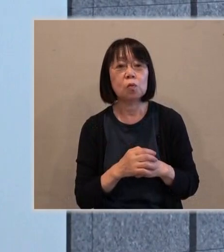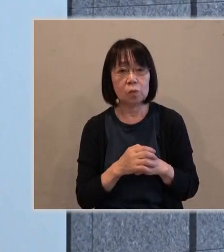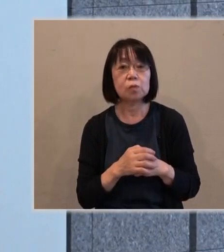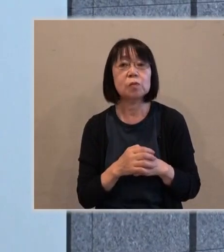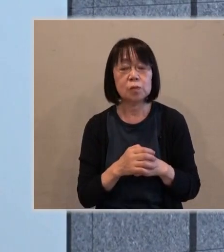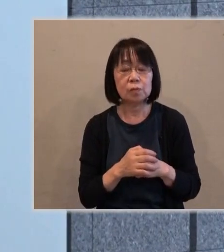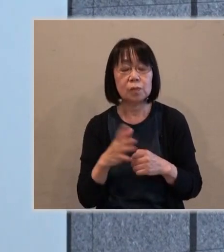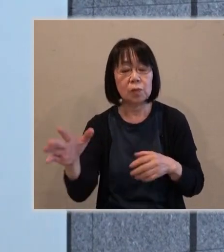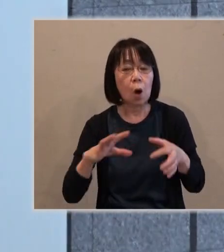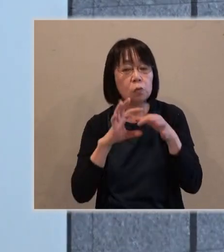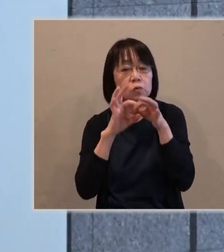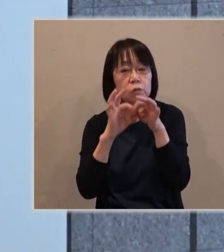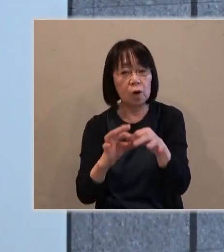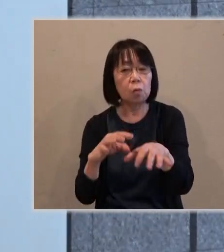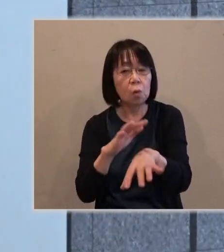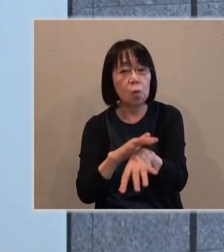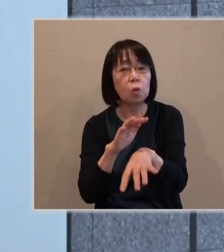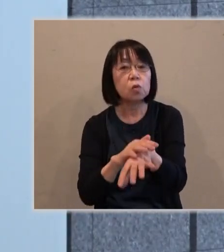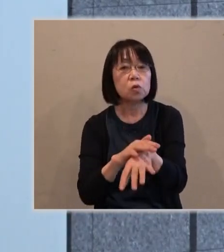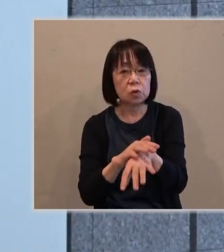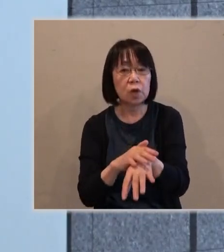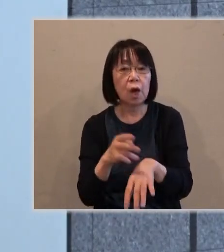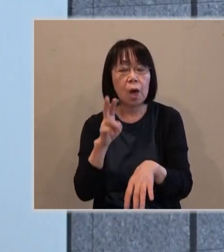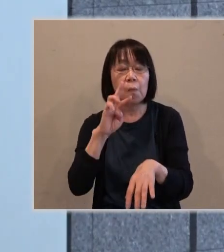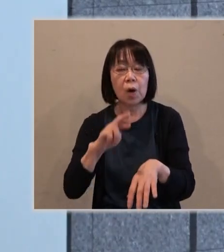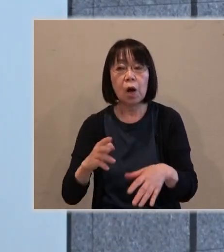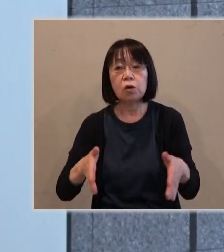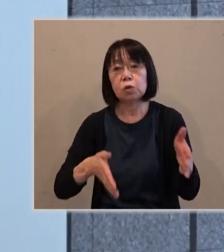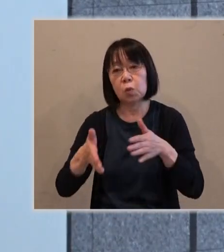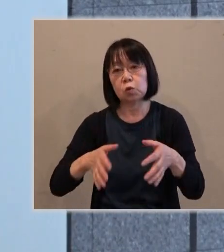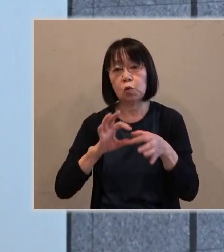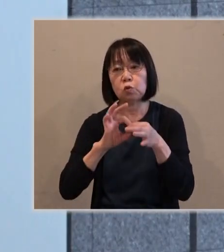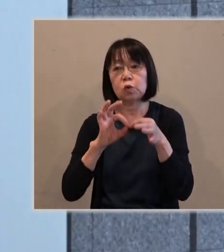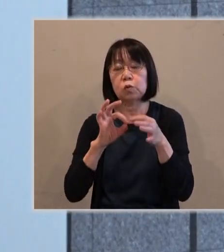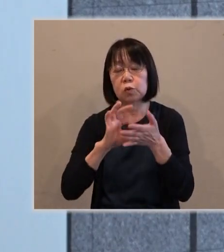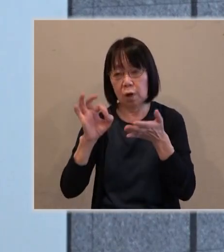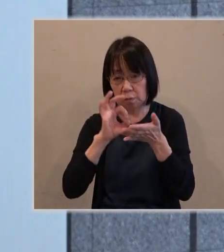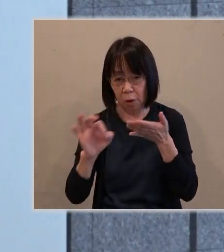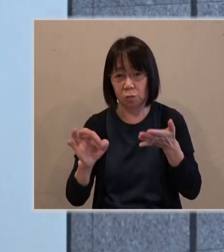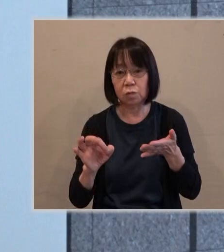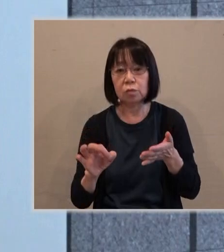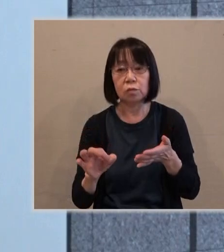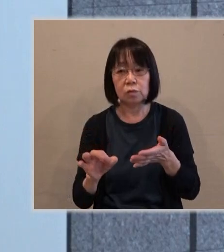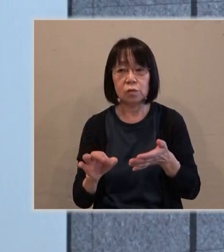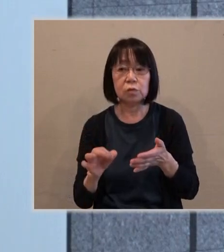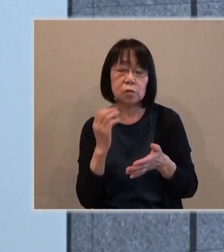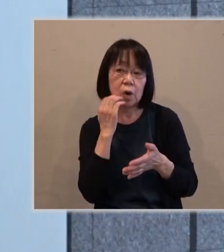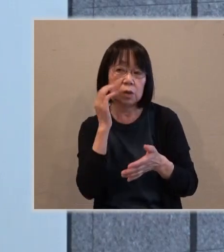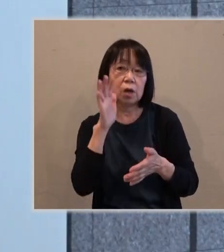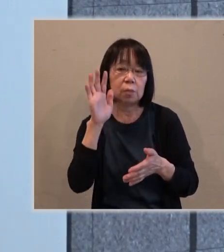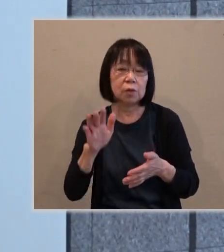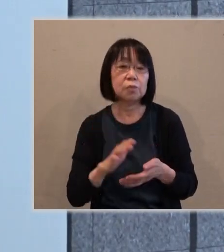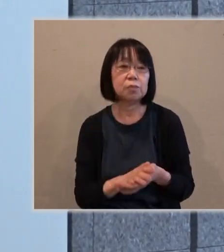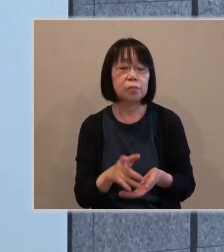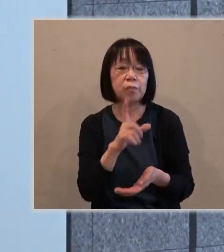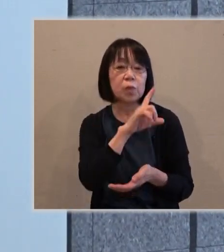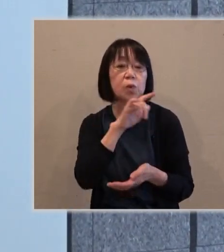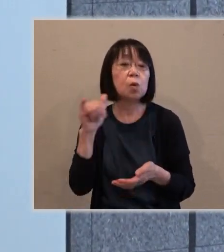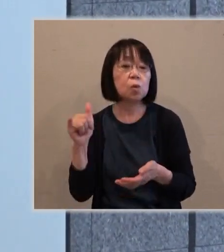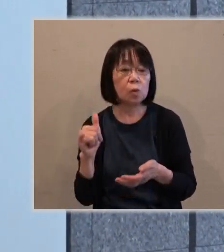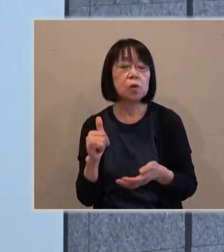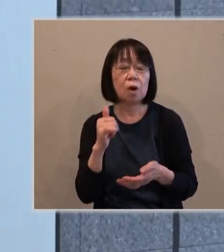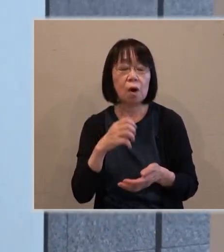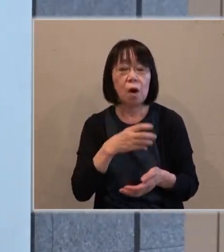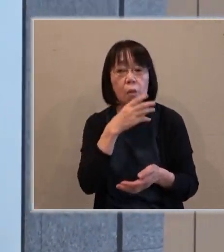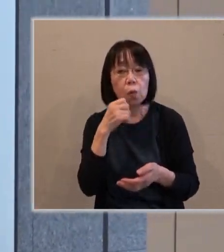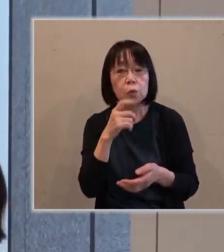があります。 ありがとうございます。やはりその多世代だからこそ、こういろんな年代ごとに得意なことが少し